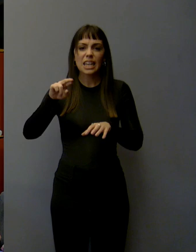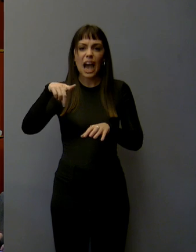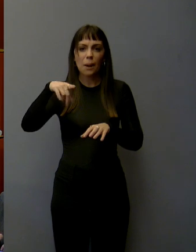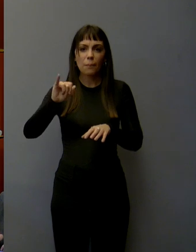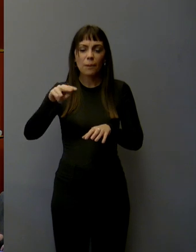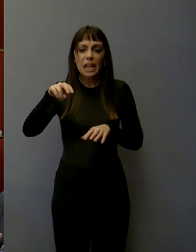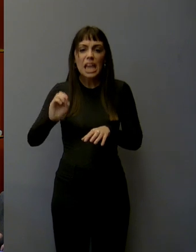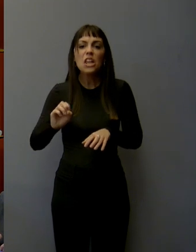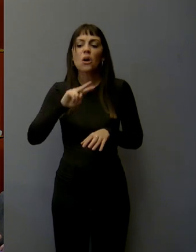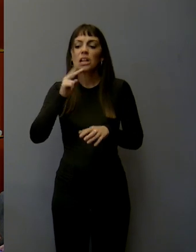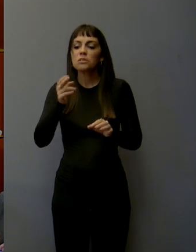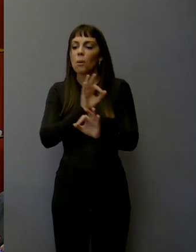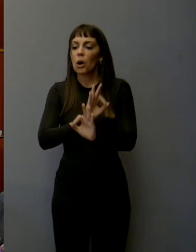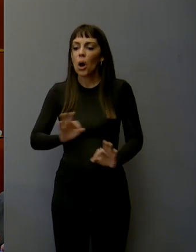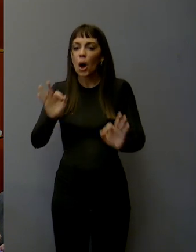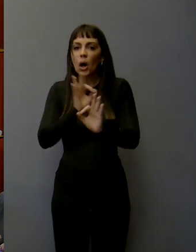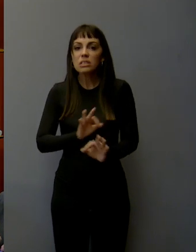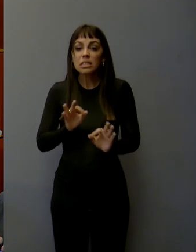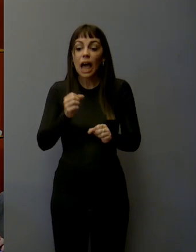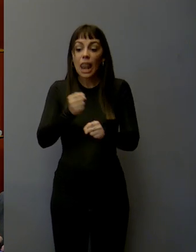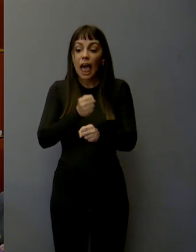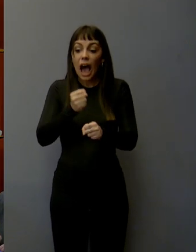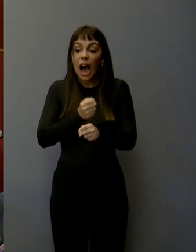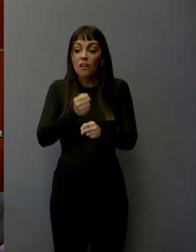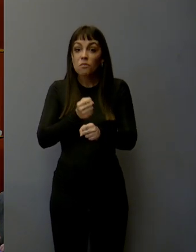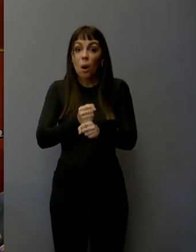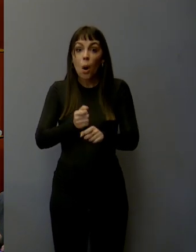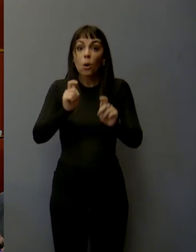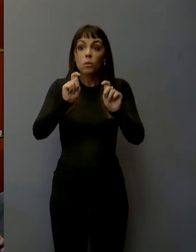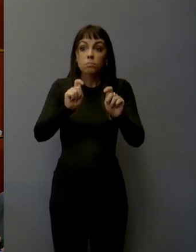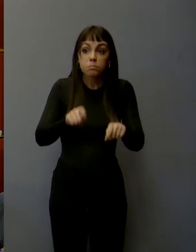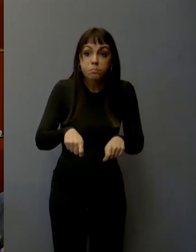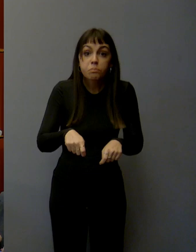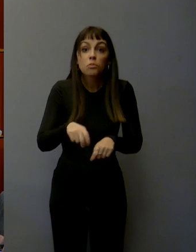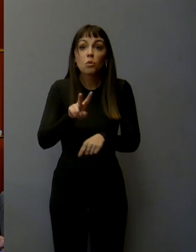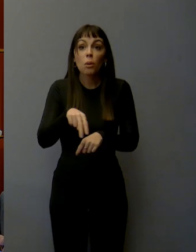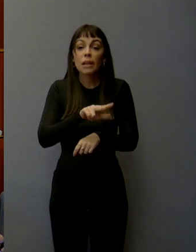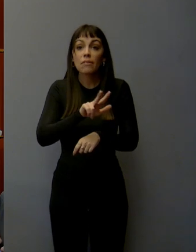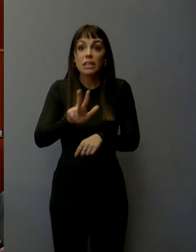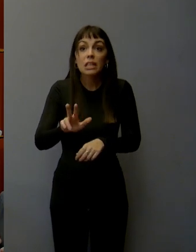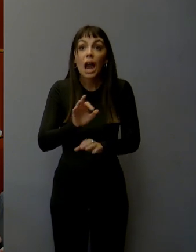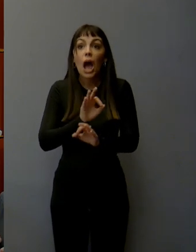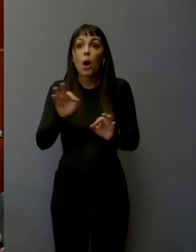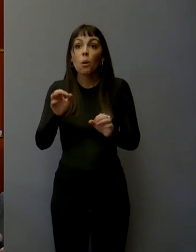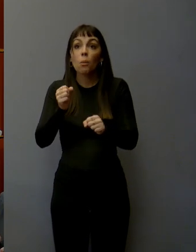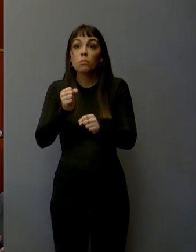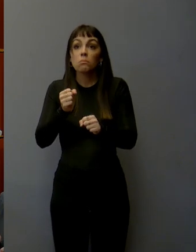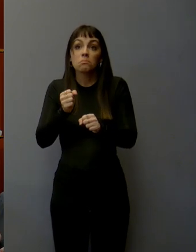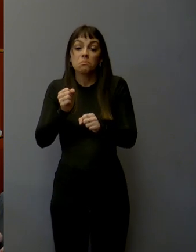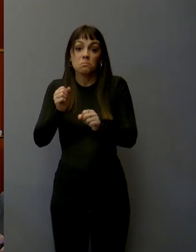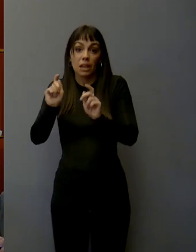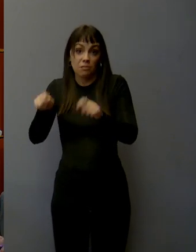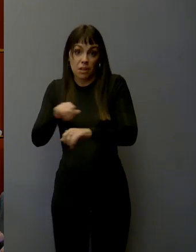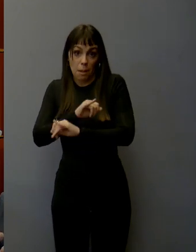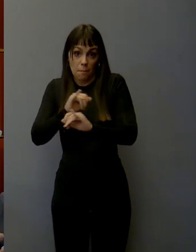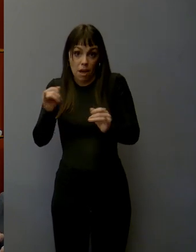partiranno quando finiranno forse nel 2023 o forse mai ci sarebbe da dire anche che